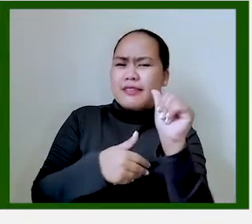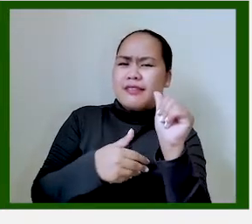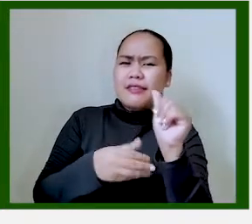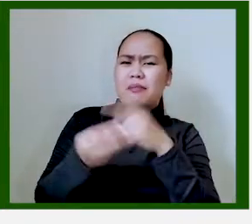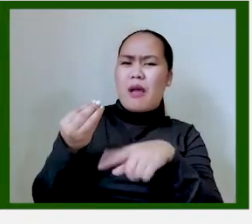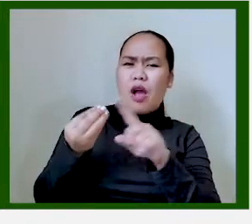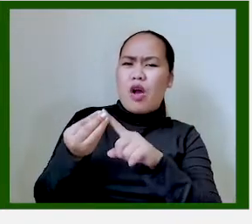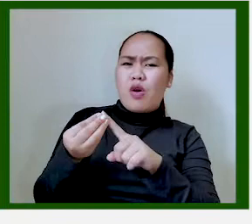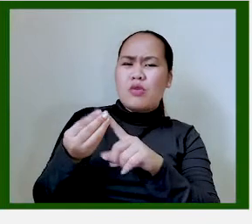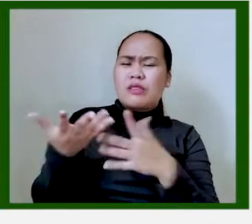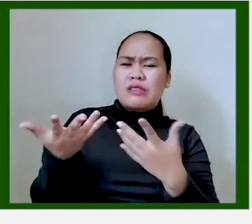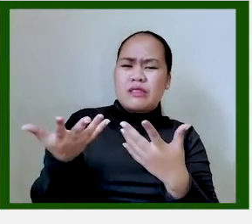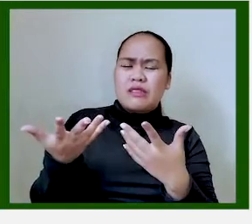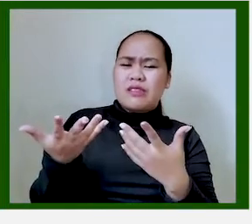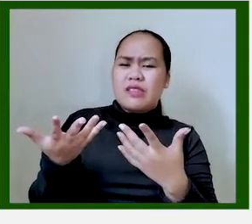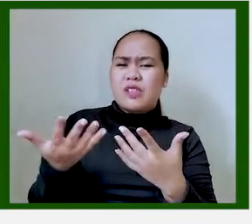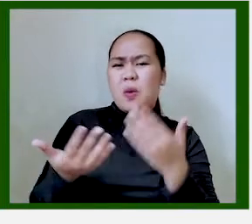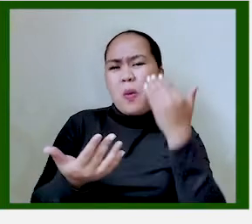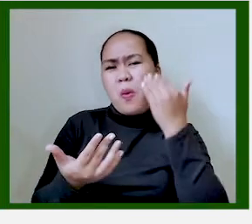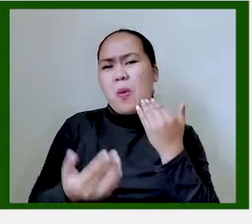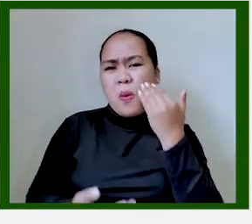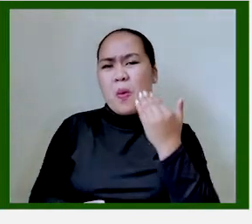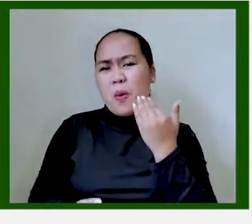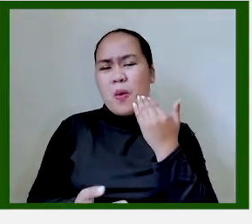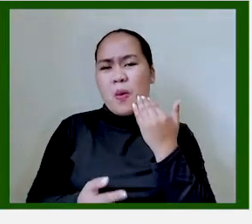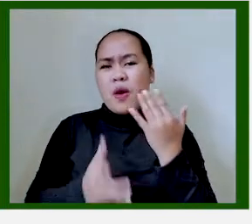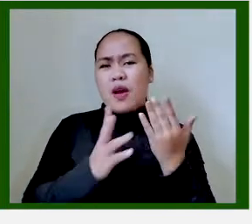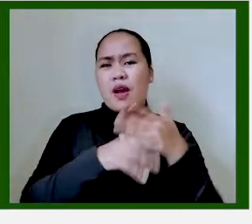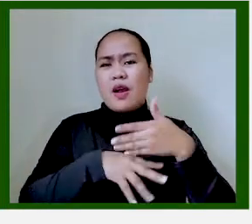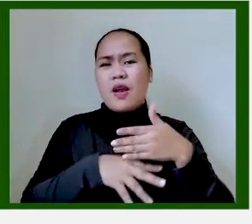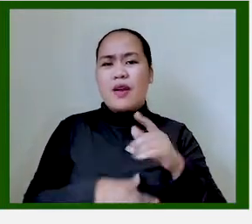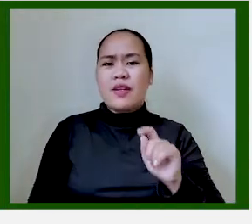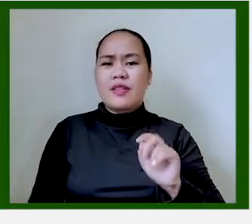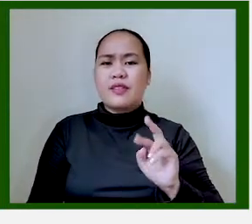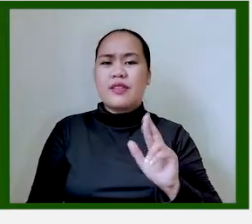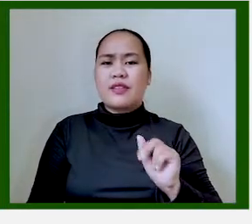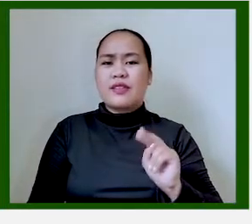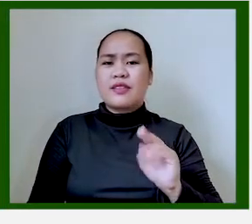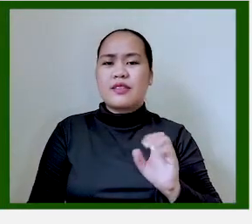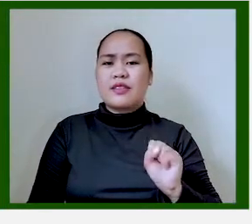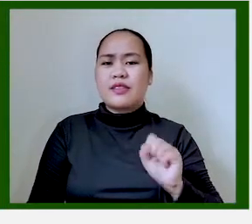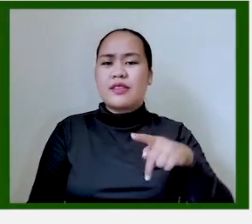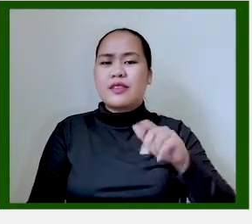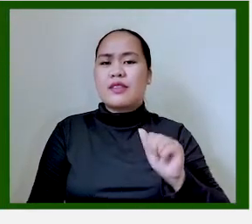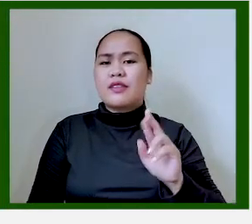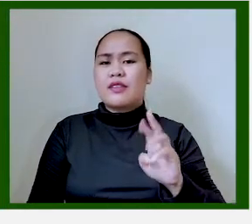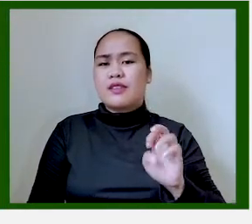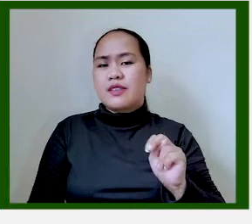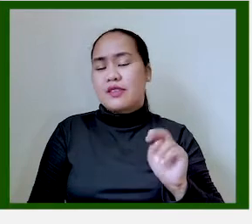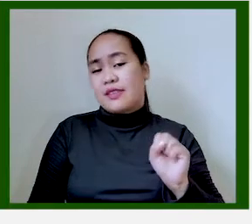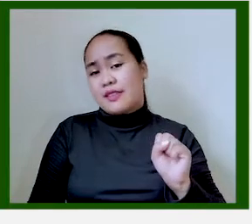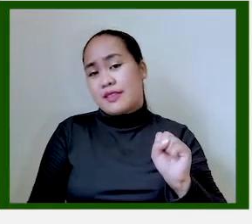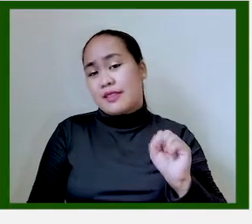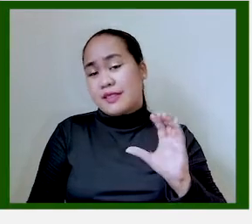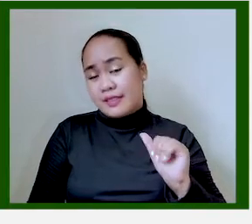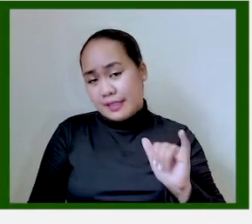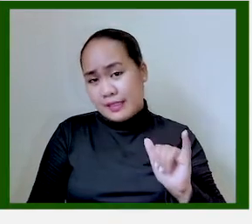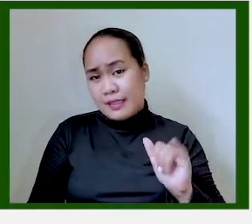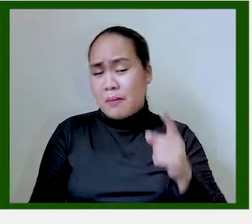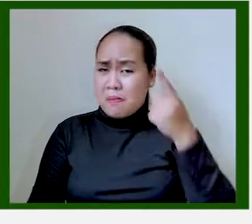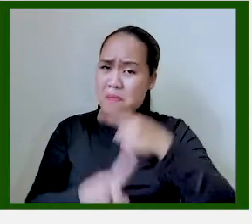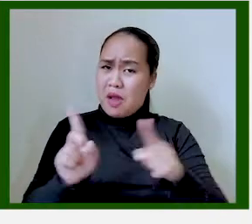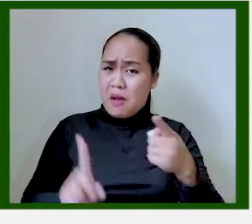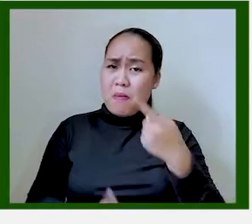transparency. No? But we have to be accountable also in terms of disseminating information. No? In fact, ako po,